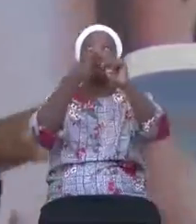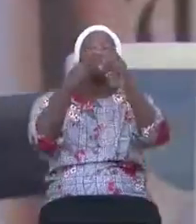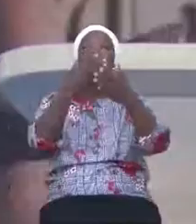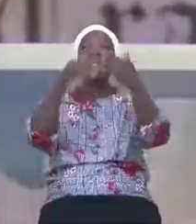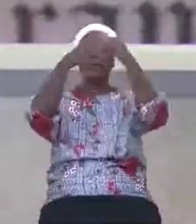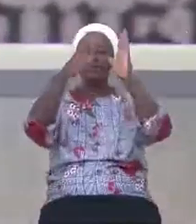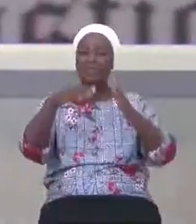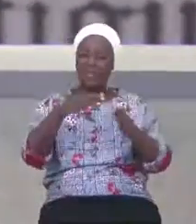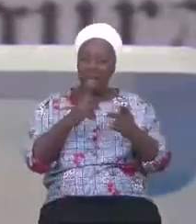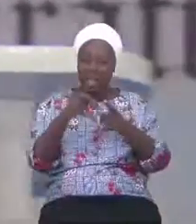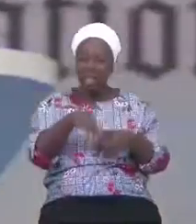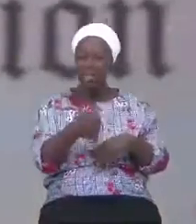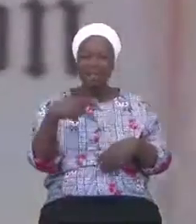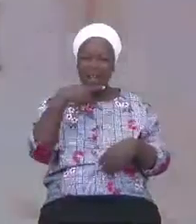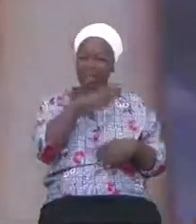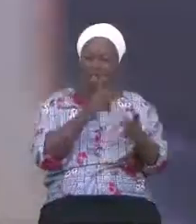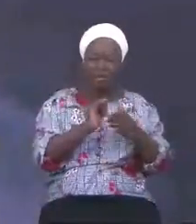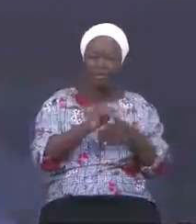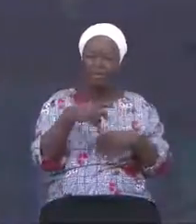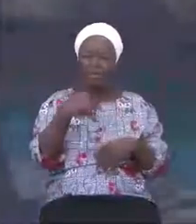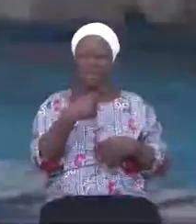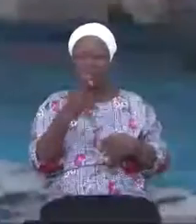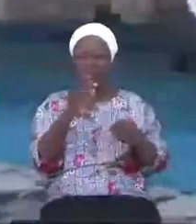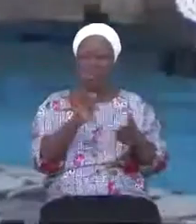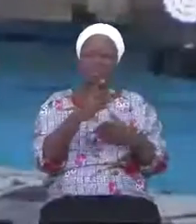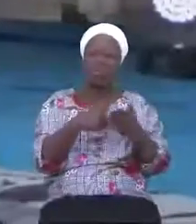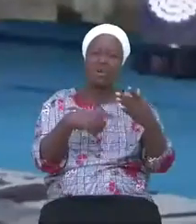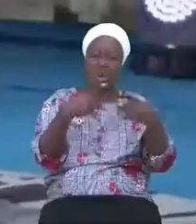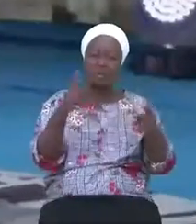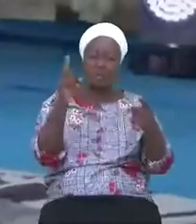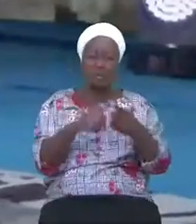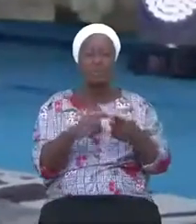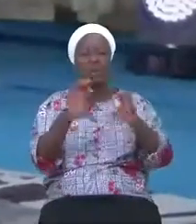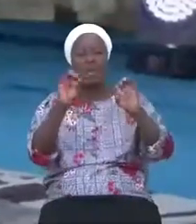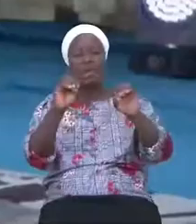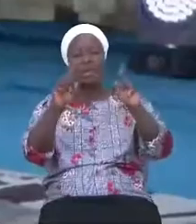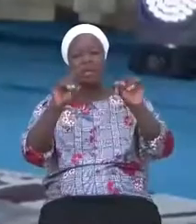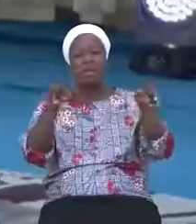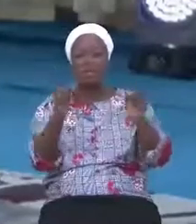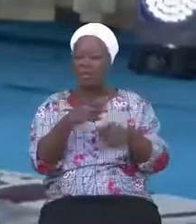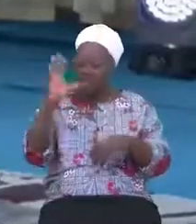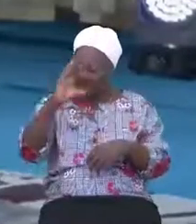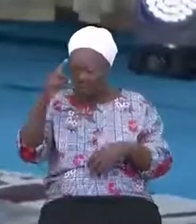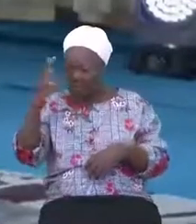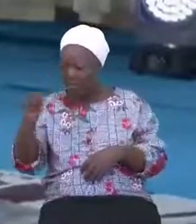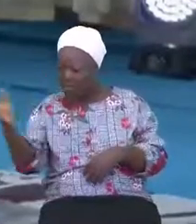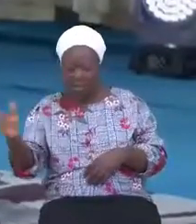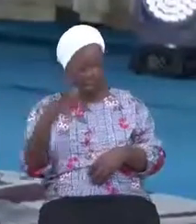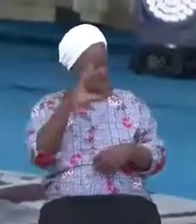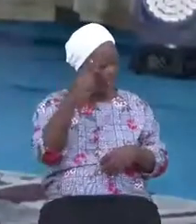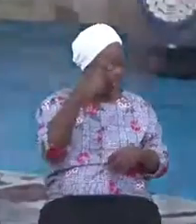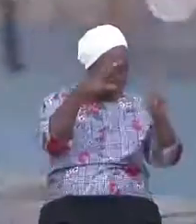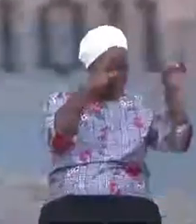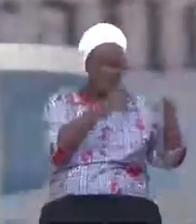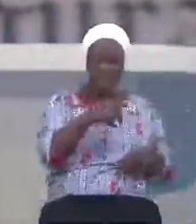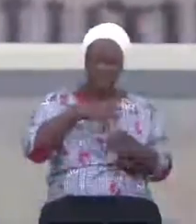Et tout le monde disait, ce qui est raconté, ce qui arriva à Élie, et on l'a cherché là, on l'a cherché là-bas. Peut-être